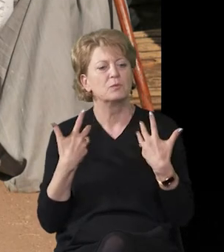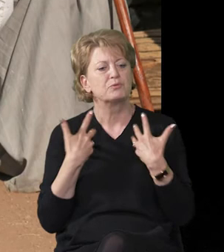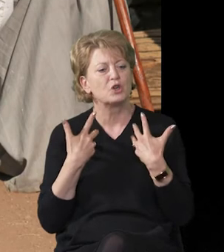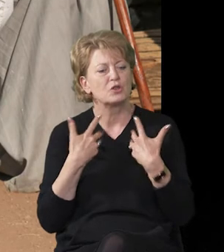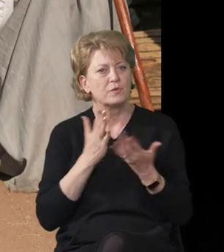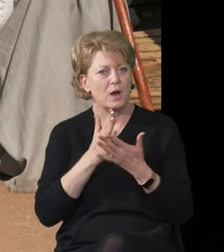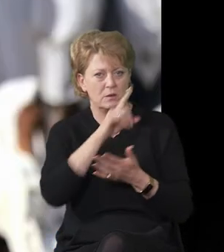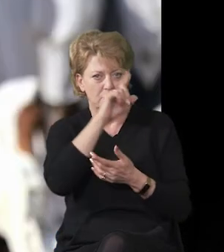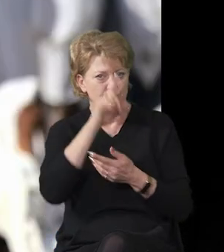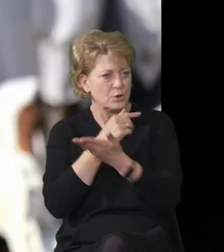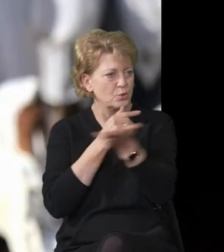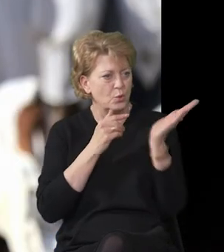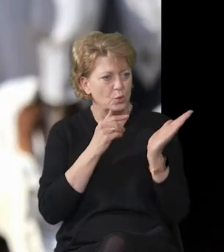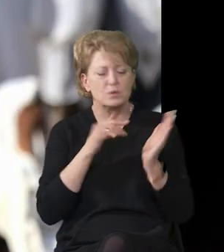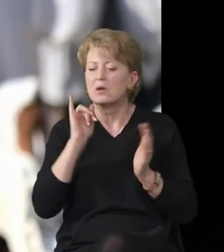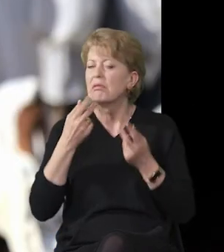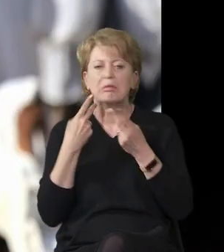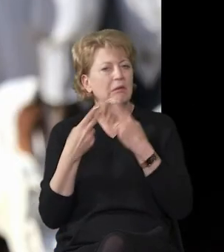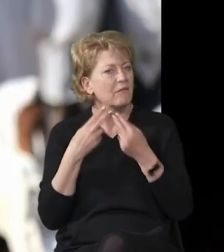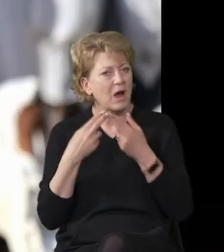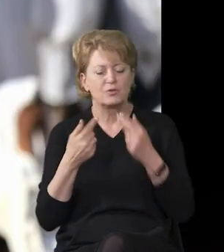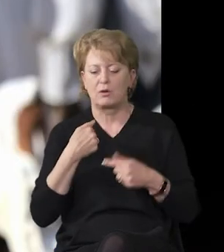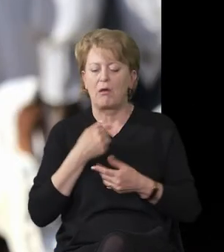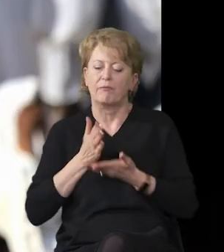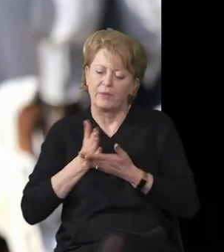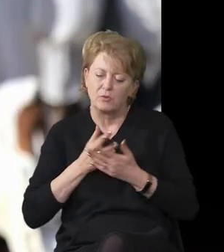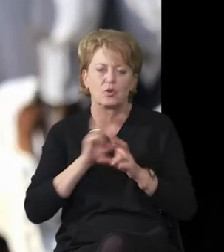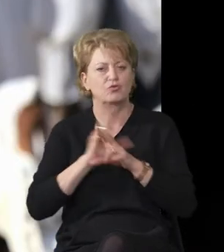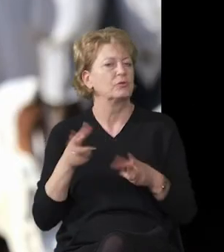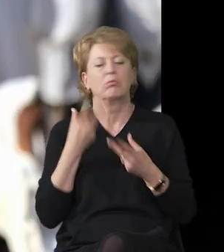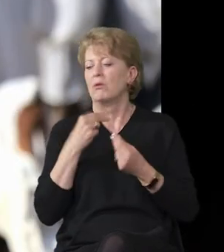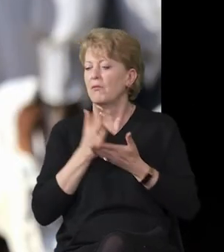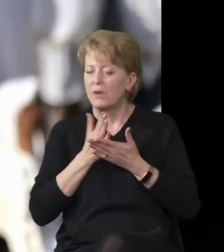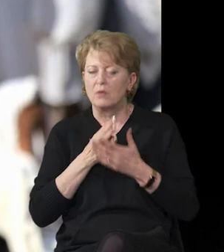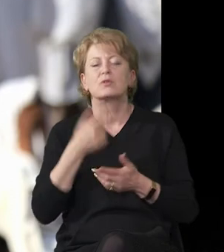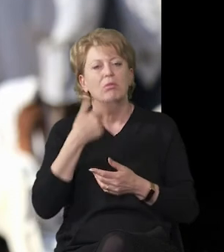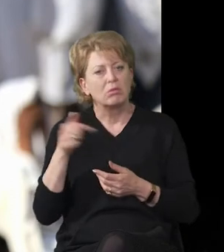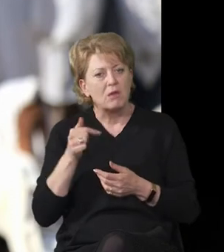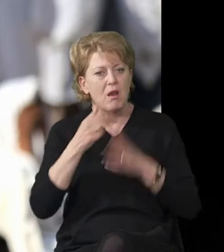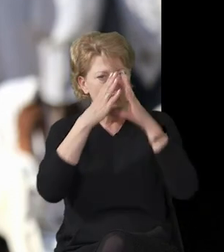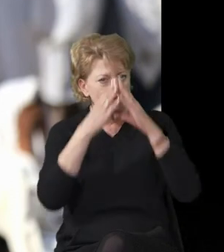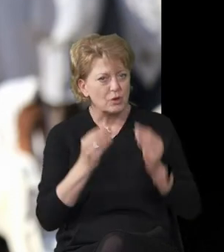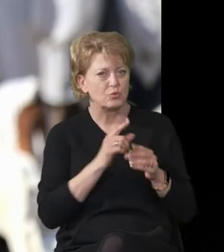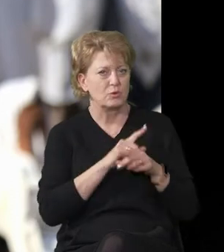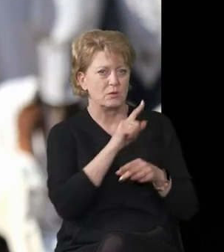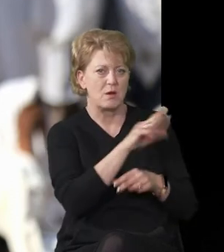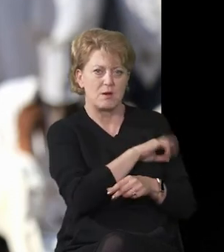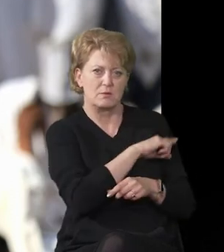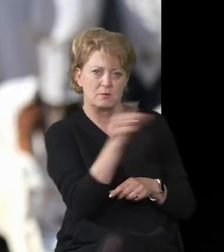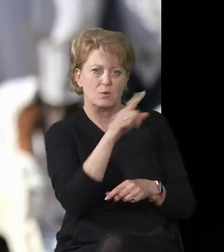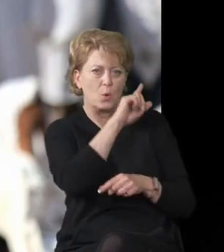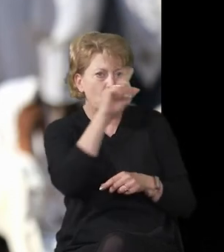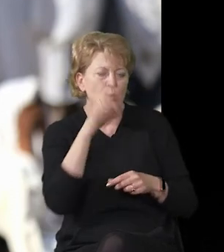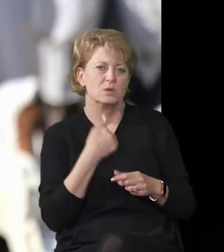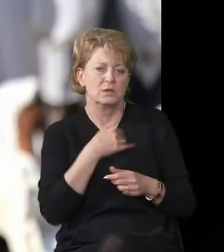i niezależnie od tego, czy jesteśmy ludźmi wierzącymi, czy nie, należy się szacunek tym ludziom i nie możemy z aparatem